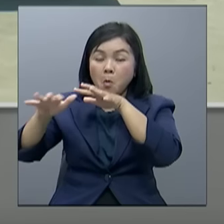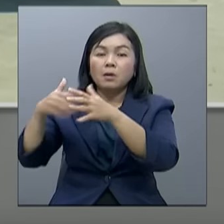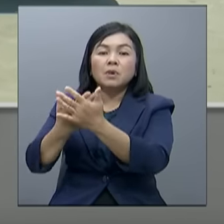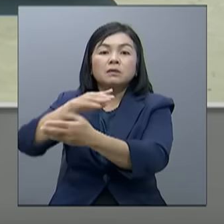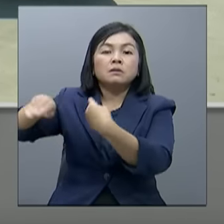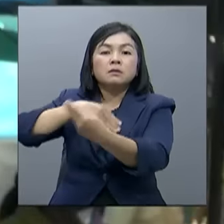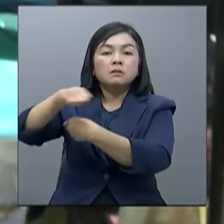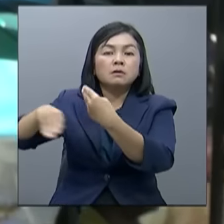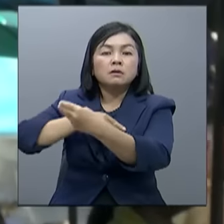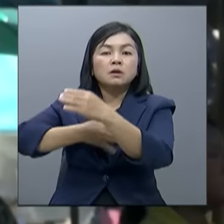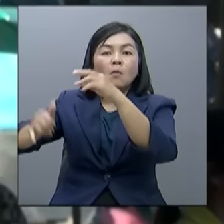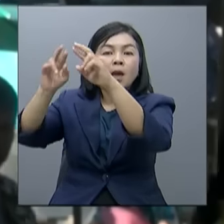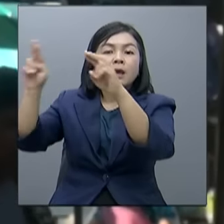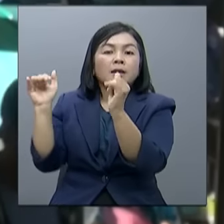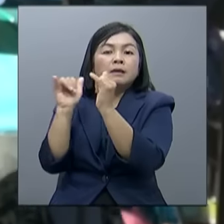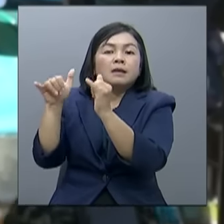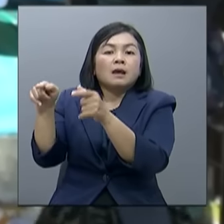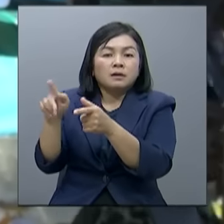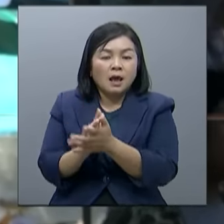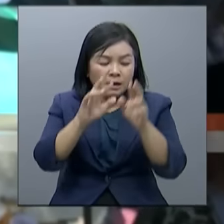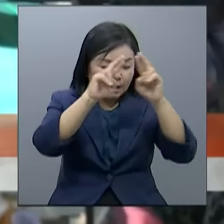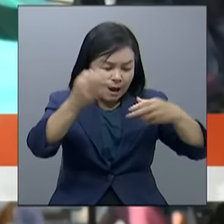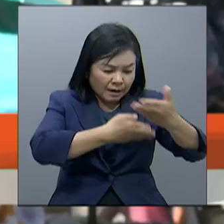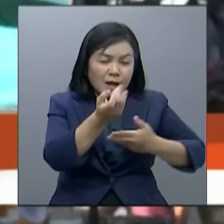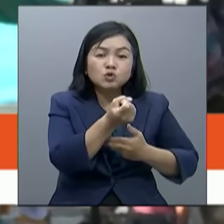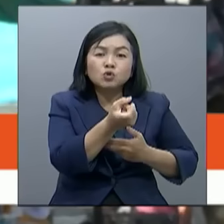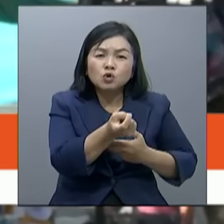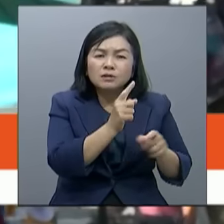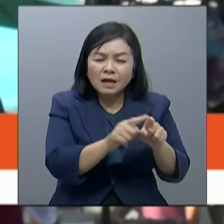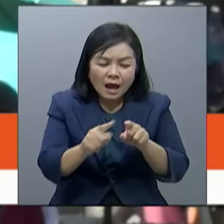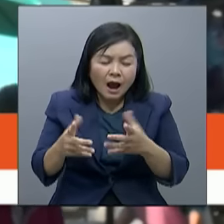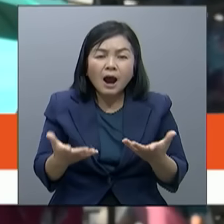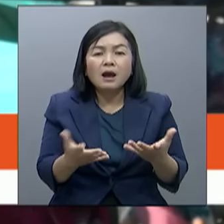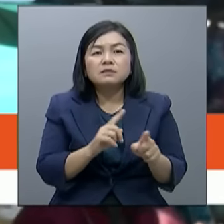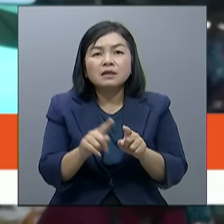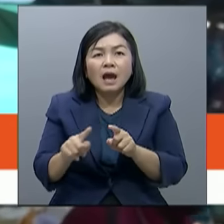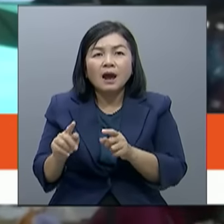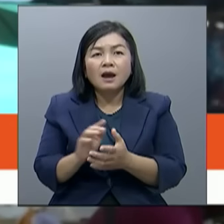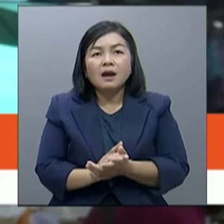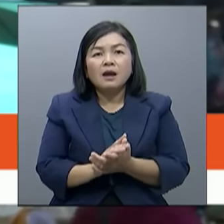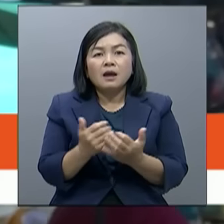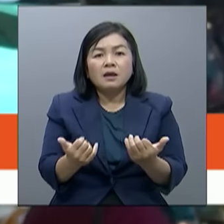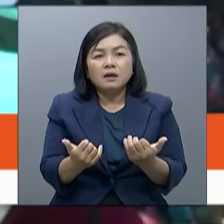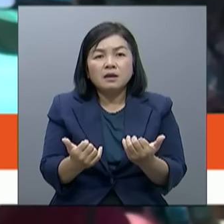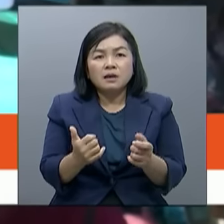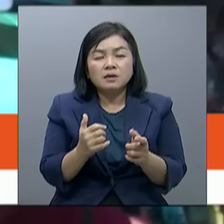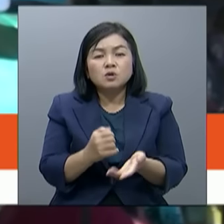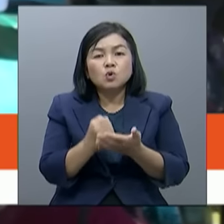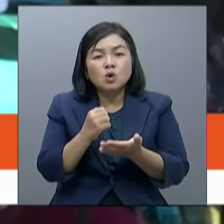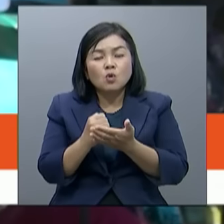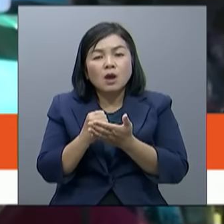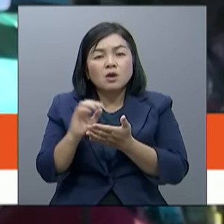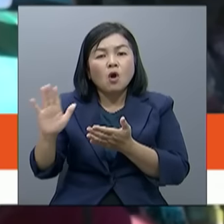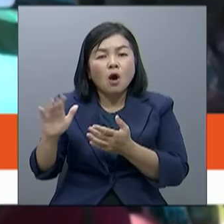ค่ะ พ่อค้าแม่ค้าถามว่าต้นทุนดีไหมก็อาจจะดีคือเขาไปซื้อวัตถุดิบมาทำเพิ่มเป็นต้นทุนช่วยส่วนนึง